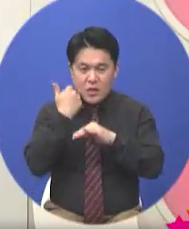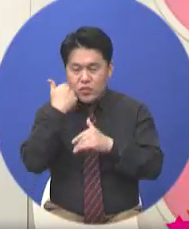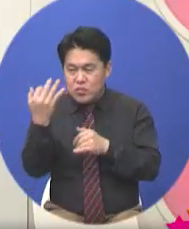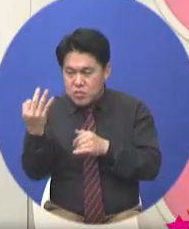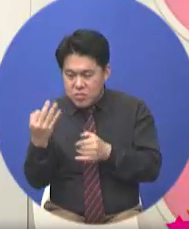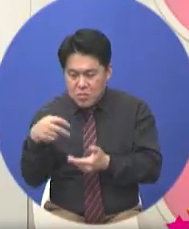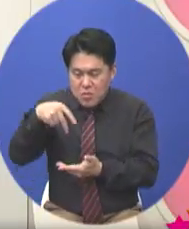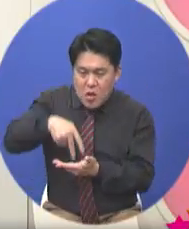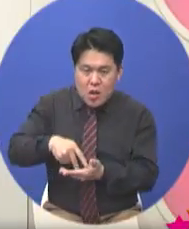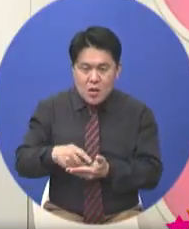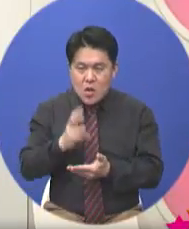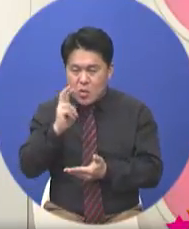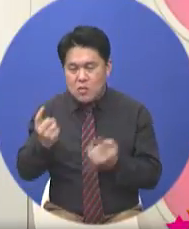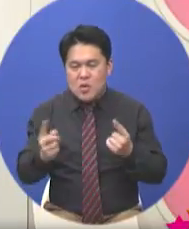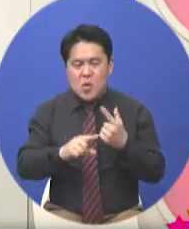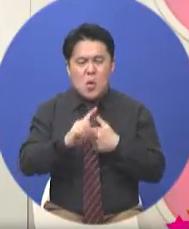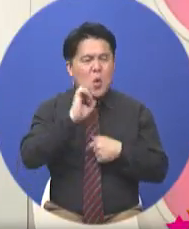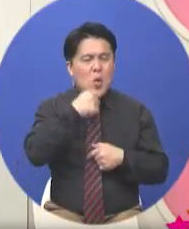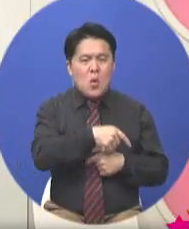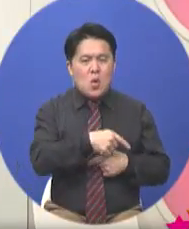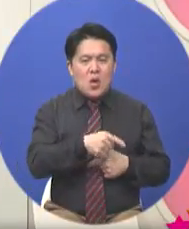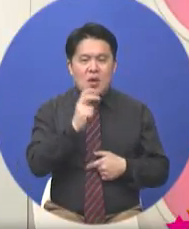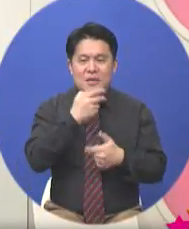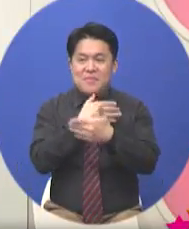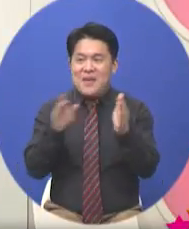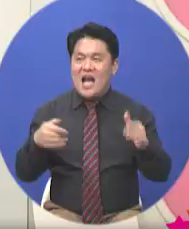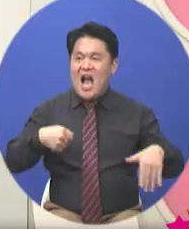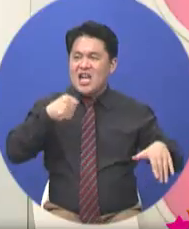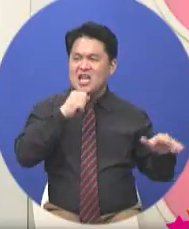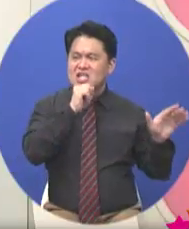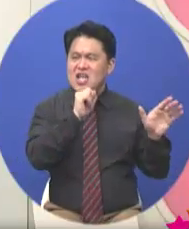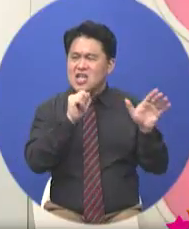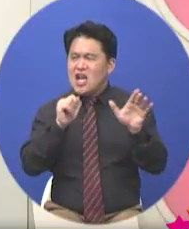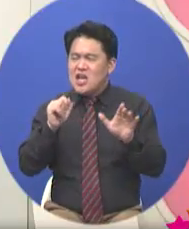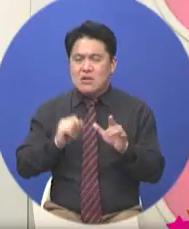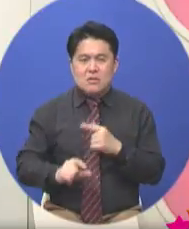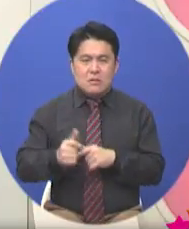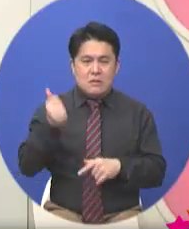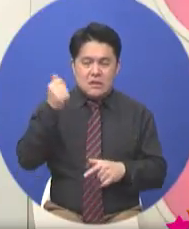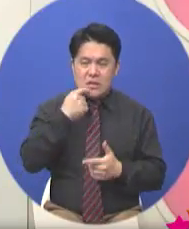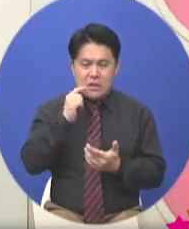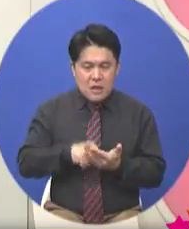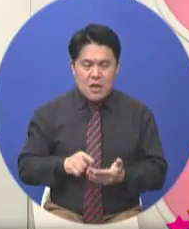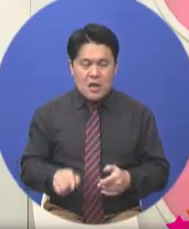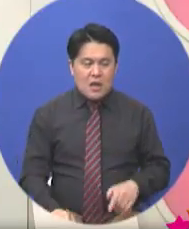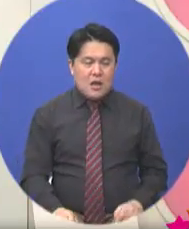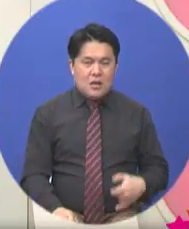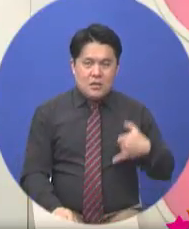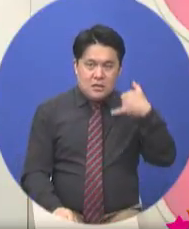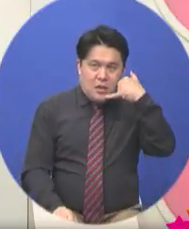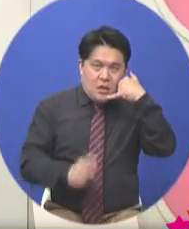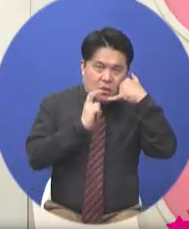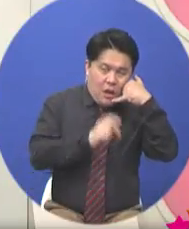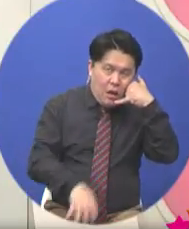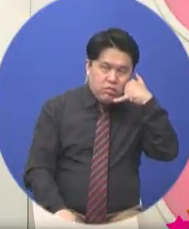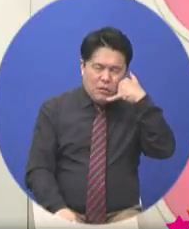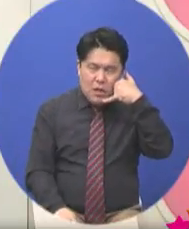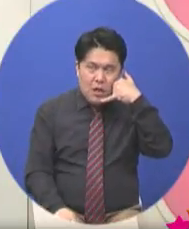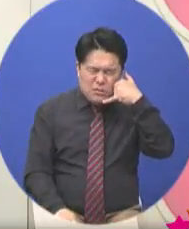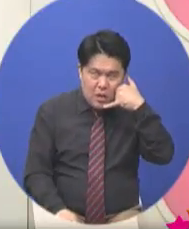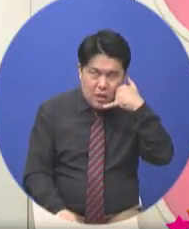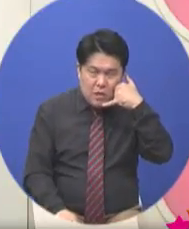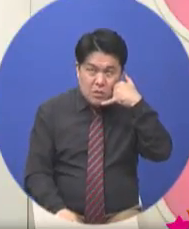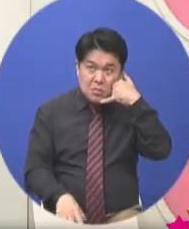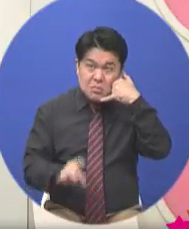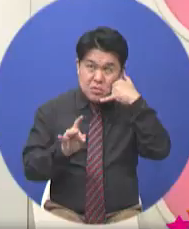어렵더라고요. 더 어렵고. 예, 차라리 또, 예. 노래방에서 하거나 뭐 대중 앞에 나가는 게. 예. 훨씬 편하지. 그래, 맞아요. 전화상 한다는 게